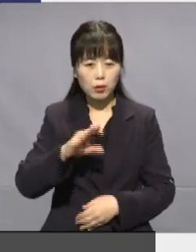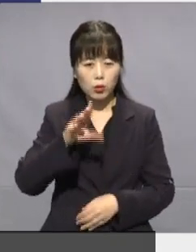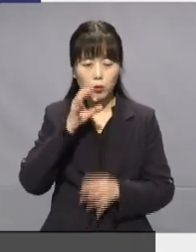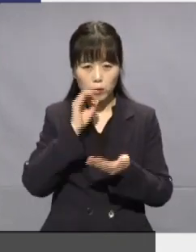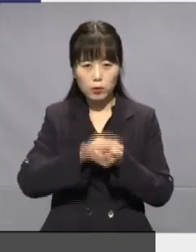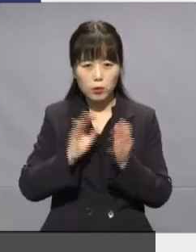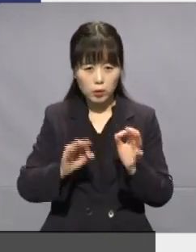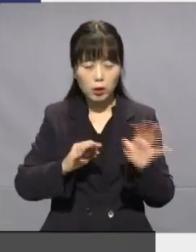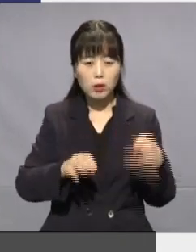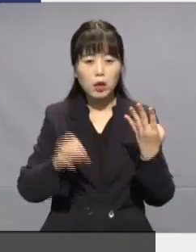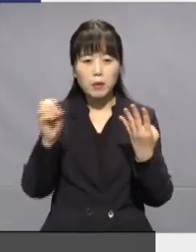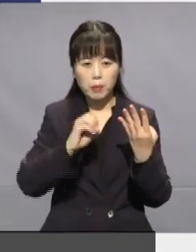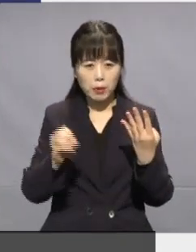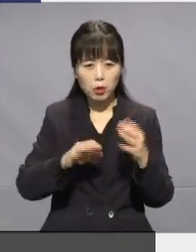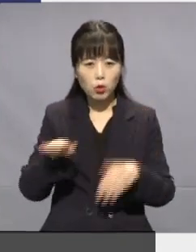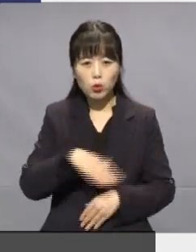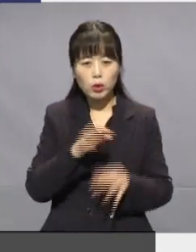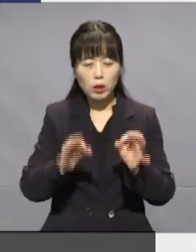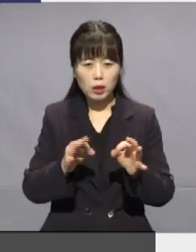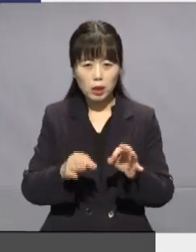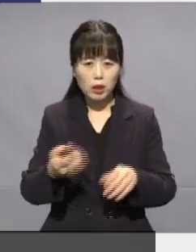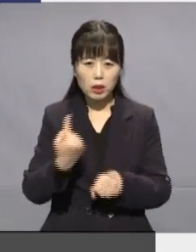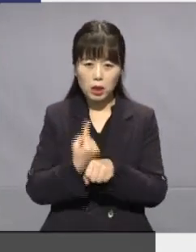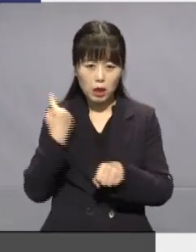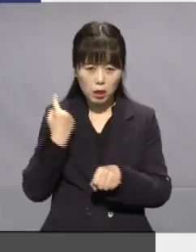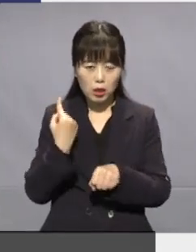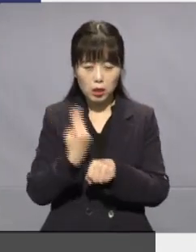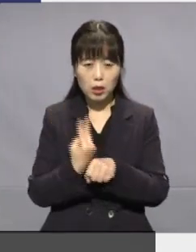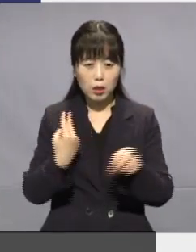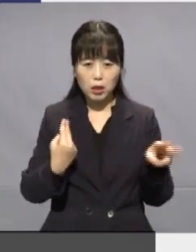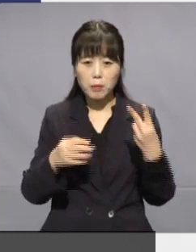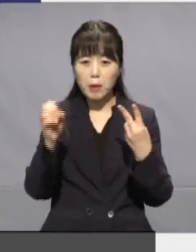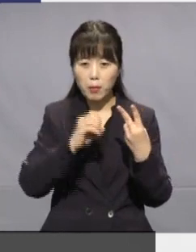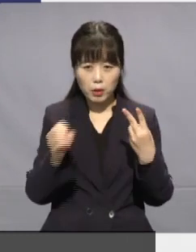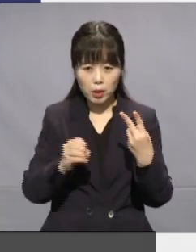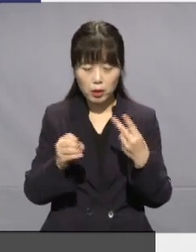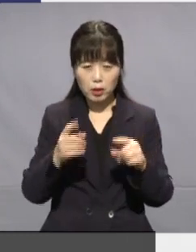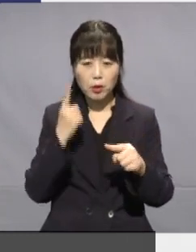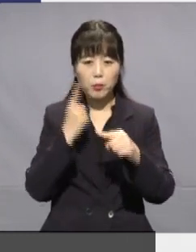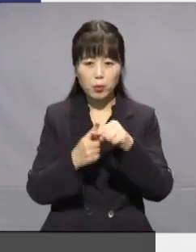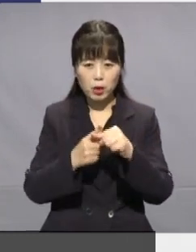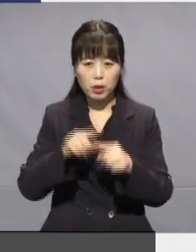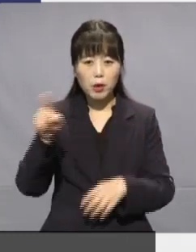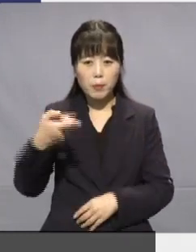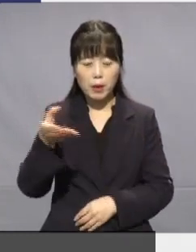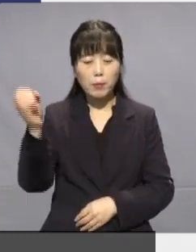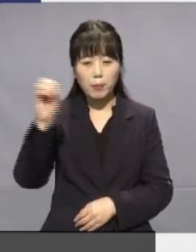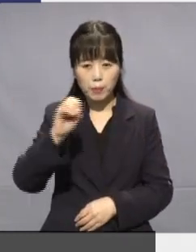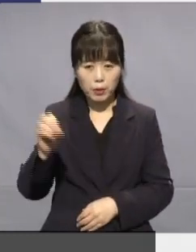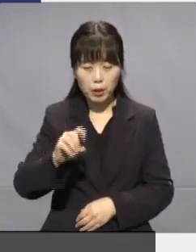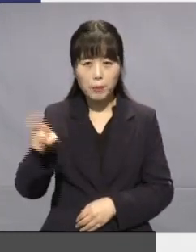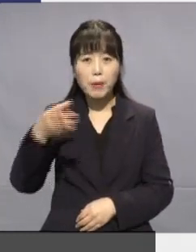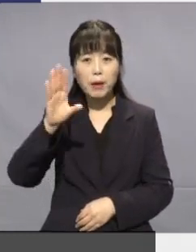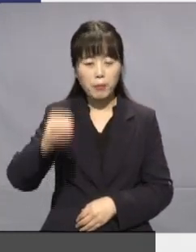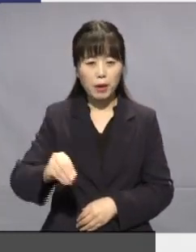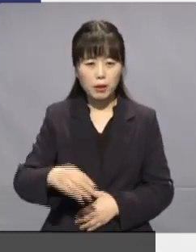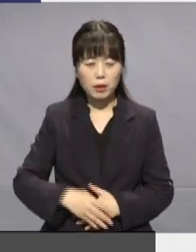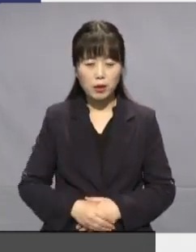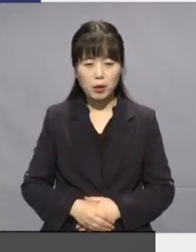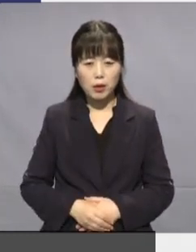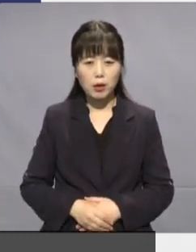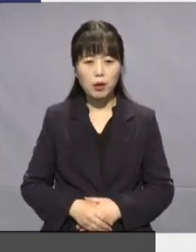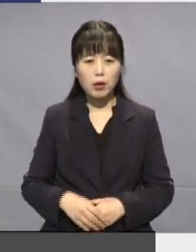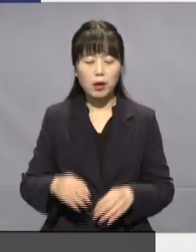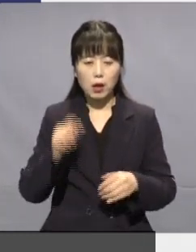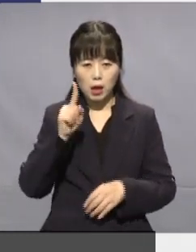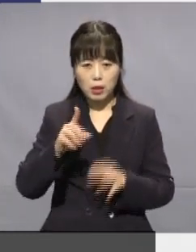우리은행 지난해 200%였고 플러스 100% 또 100만원 더해졌습니다 작년에 300%